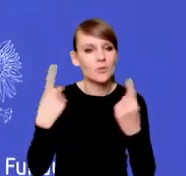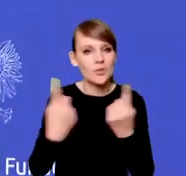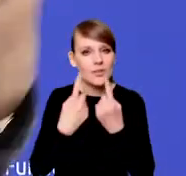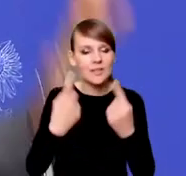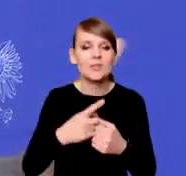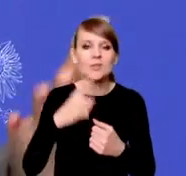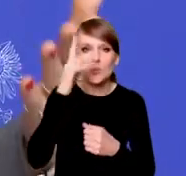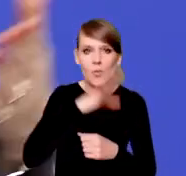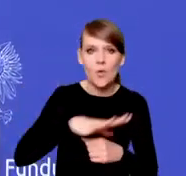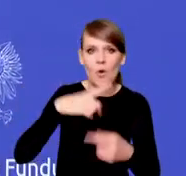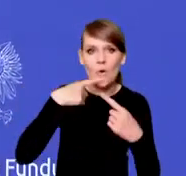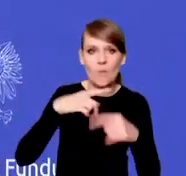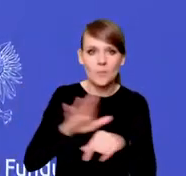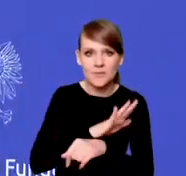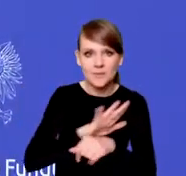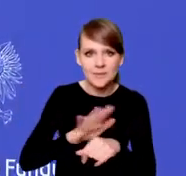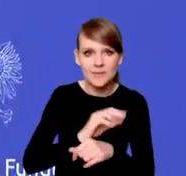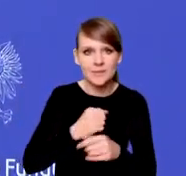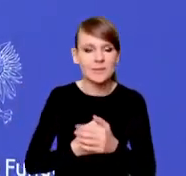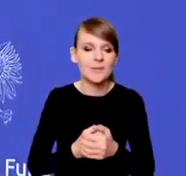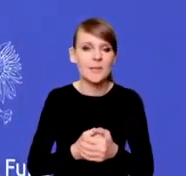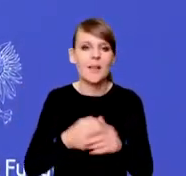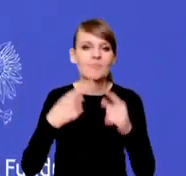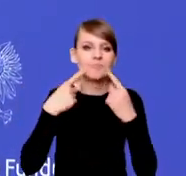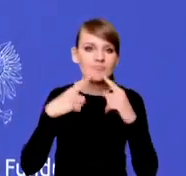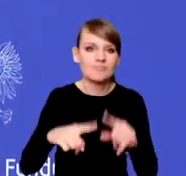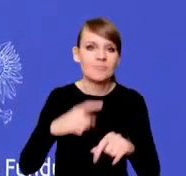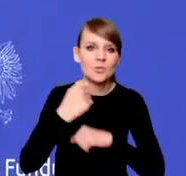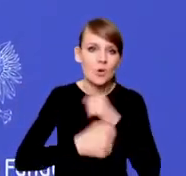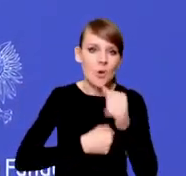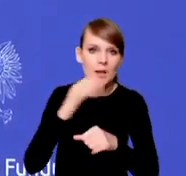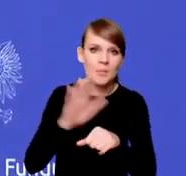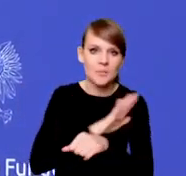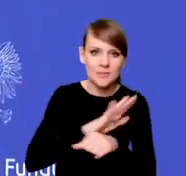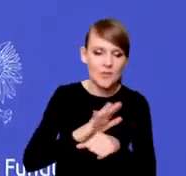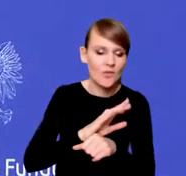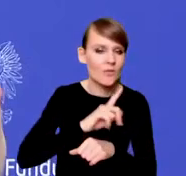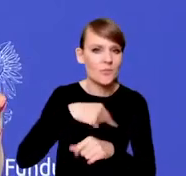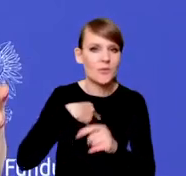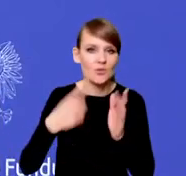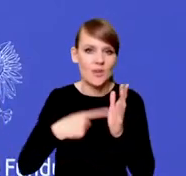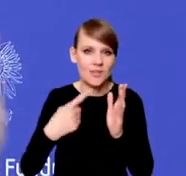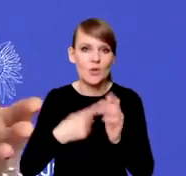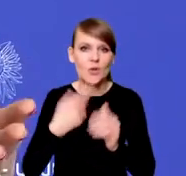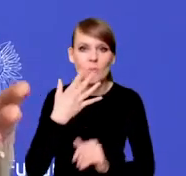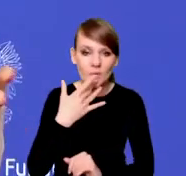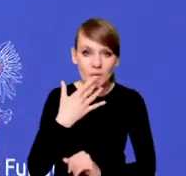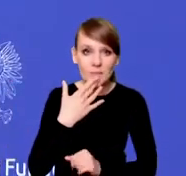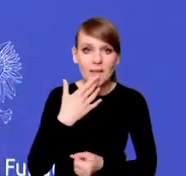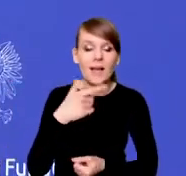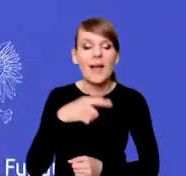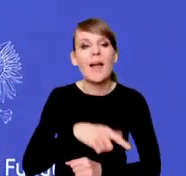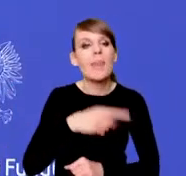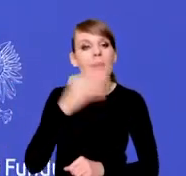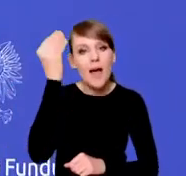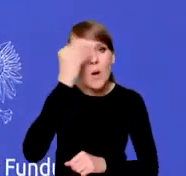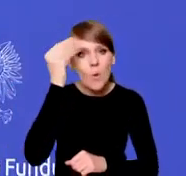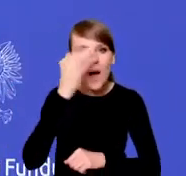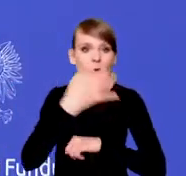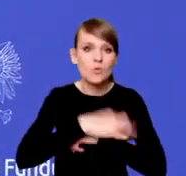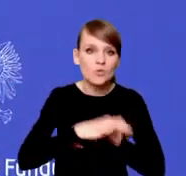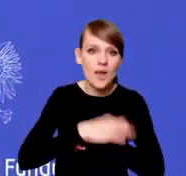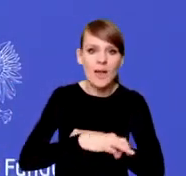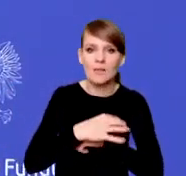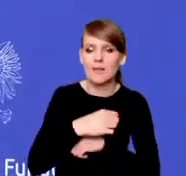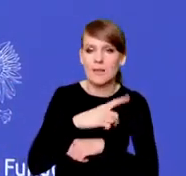biznesu, odpowiedzialnego prowadzenia działalności biznesowej, że my widzimy w nauce, w uczelniach niesamowity